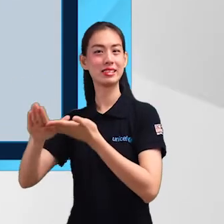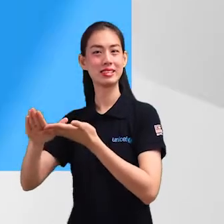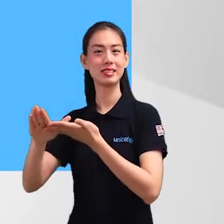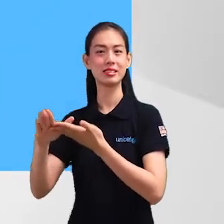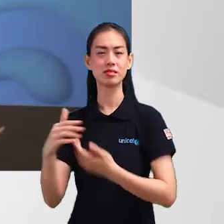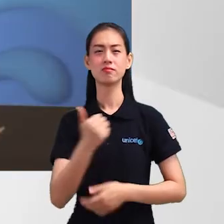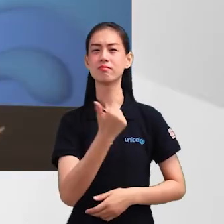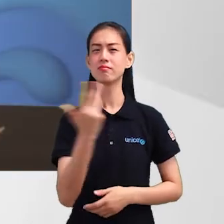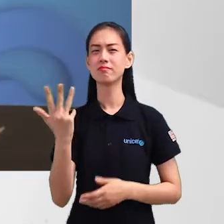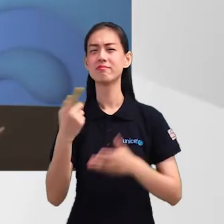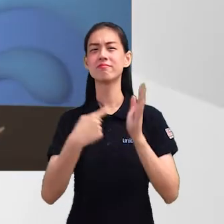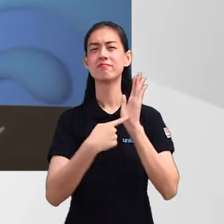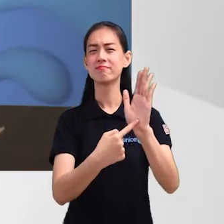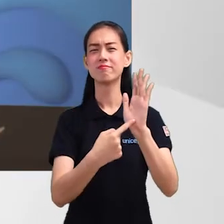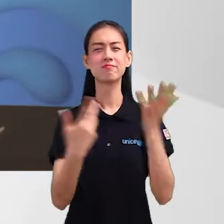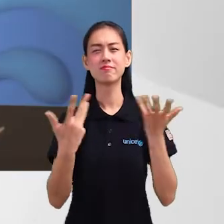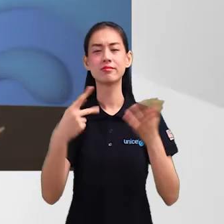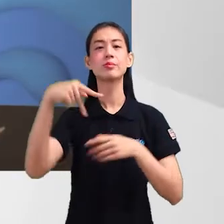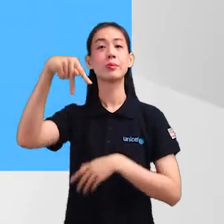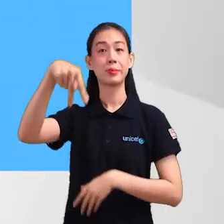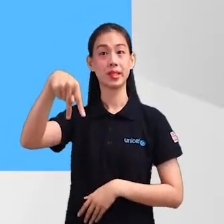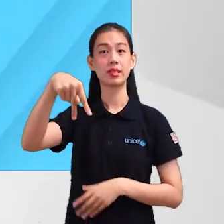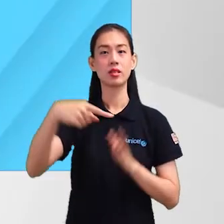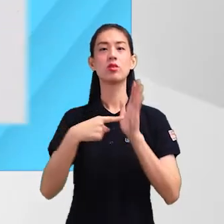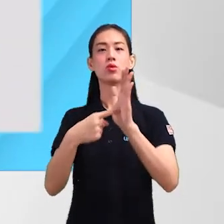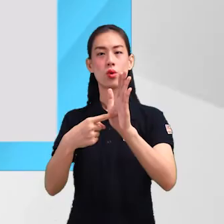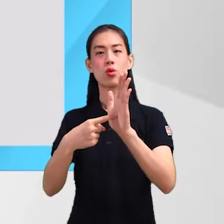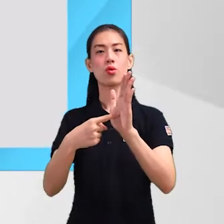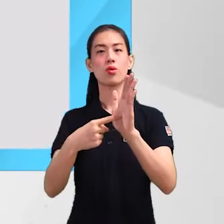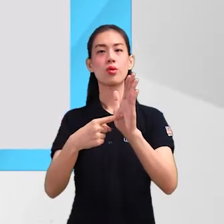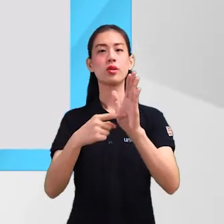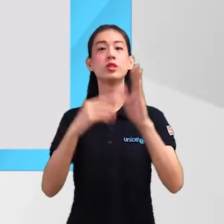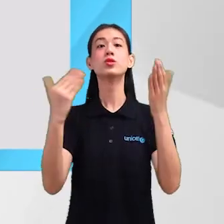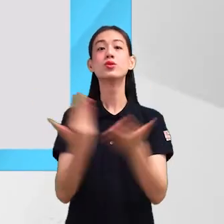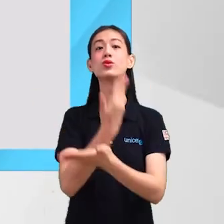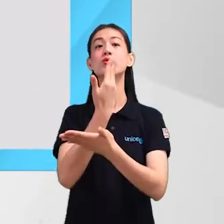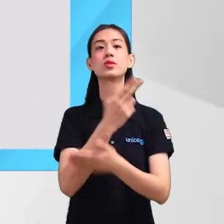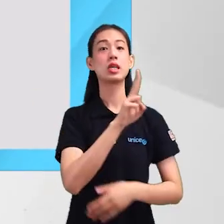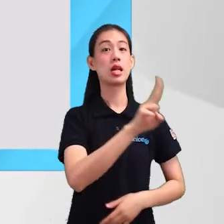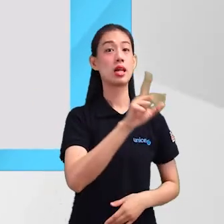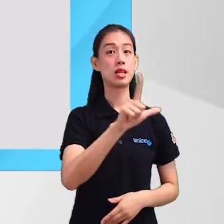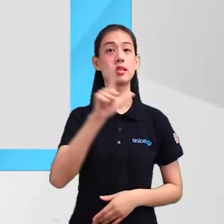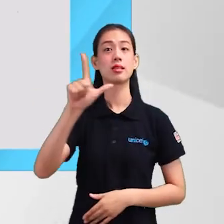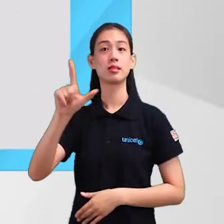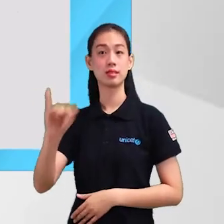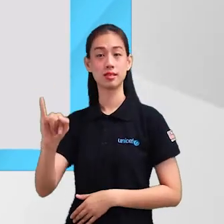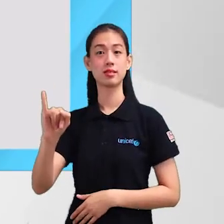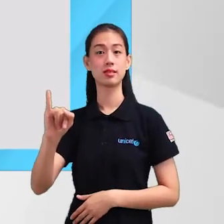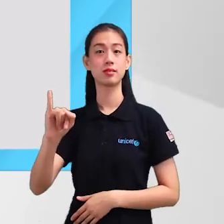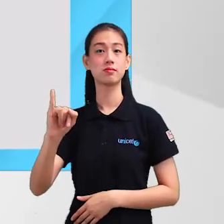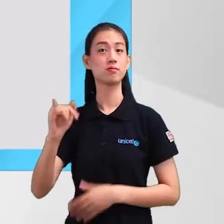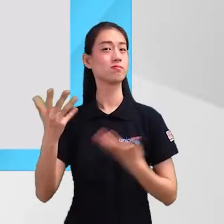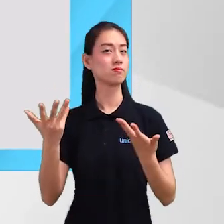kini. Ada beberapa perkara baru yang ditunjukkan di sini. Tag P menandakan perenggan baru. Tag UL